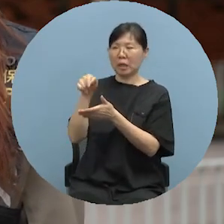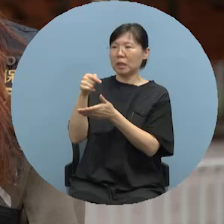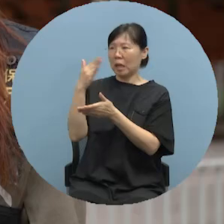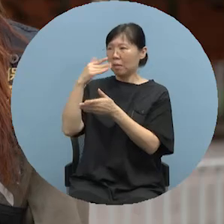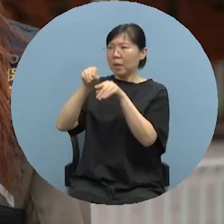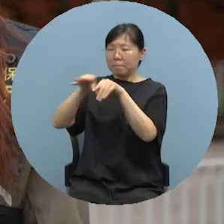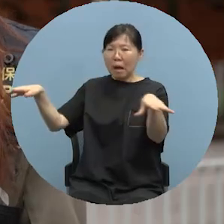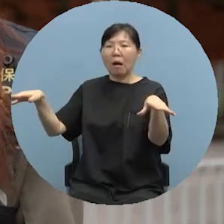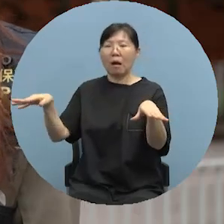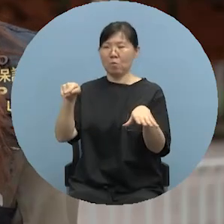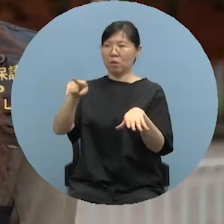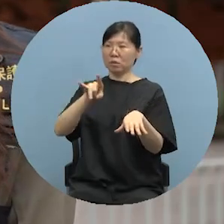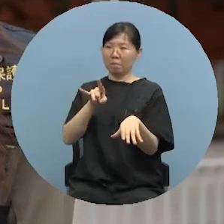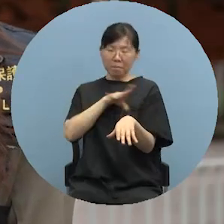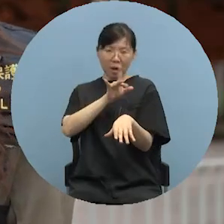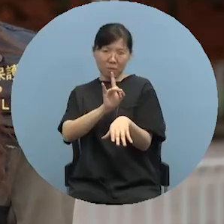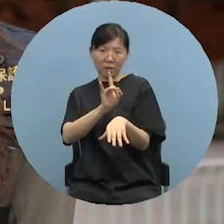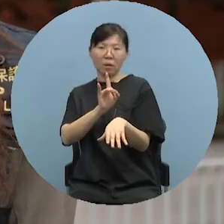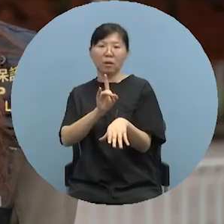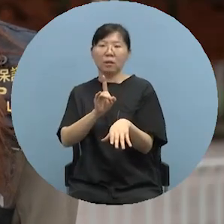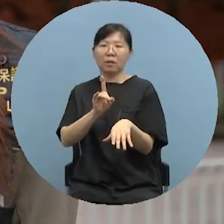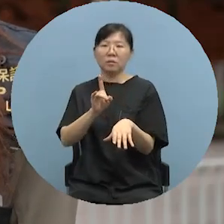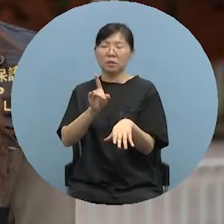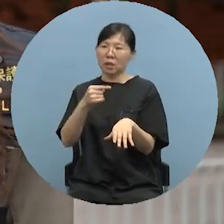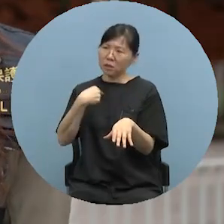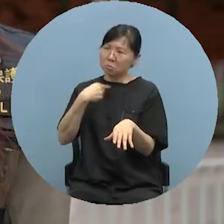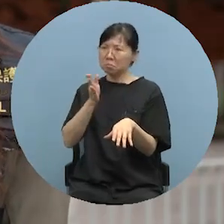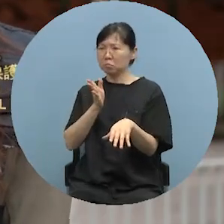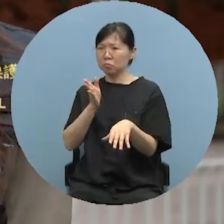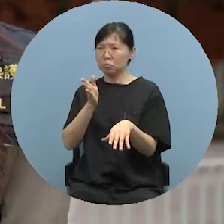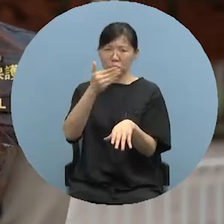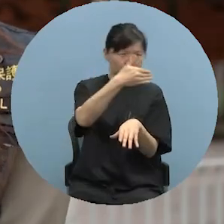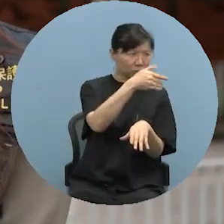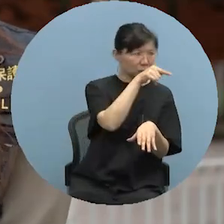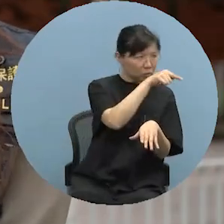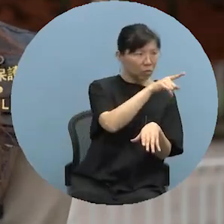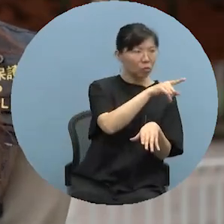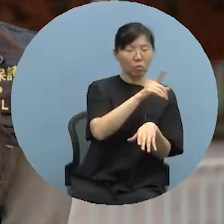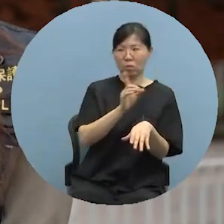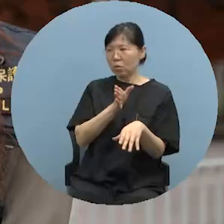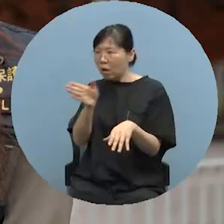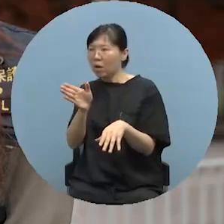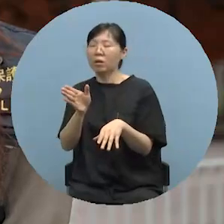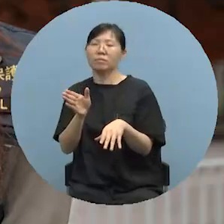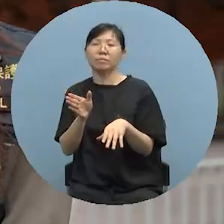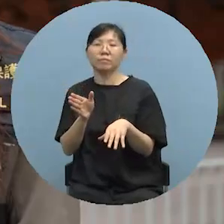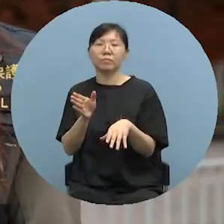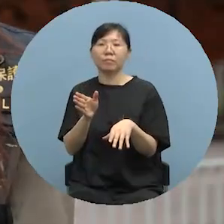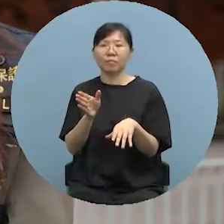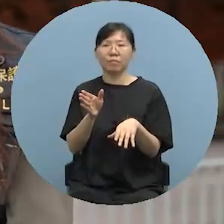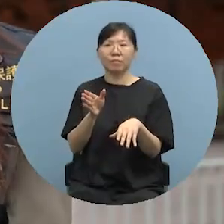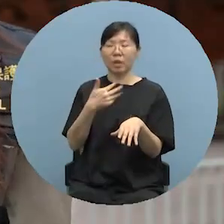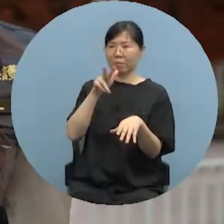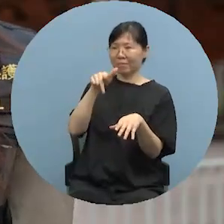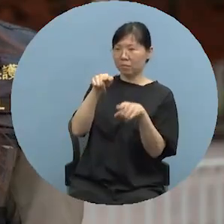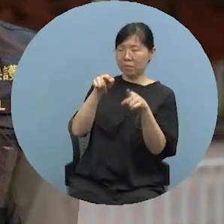發性嘅，咁佢咧就會自動咧就會自主話都俾我聽，究竟係轉左定轉右先揾到呢個揮發性嘅氣體。咁我亦都